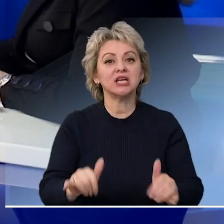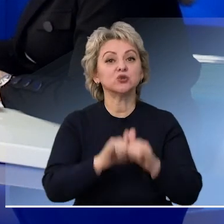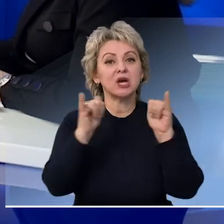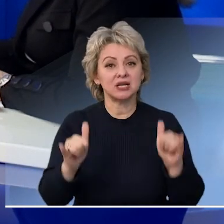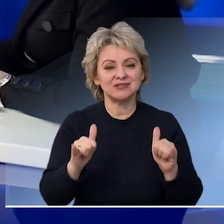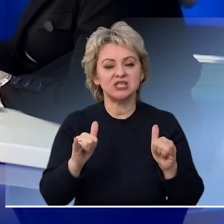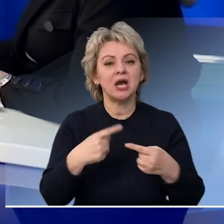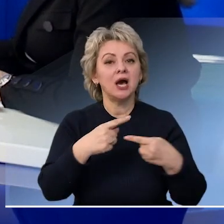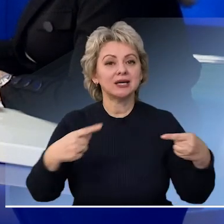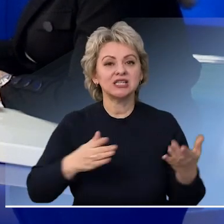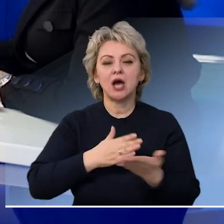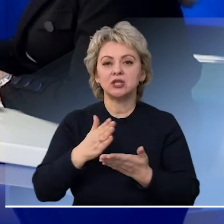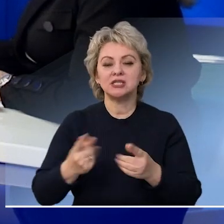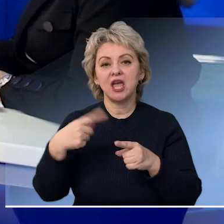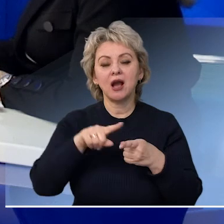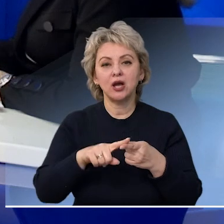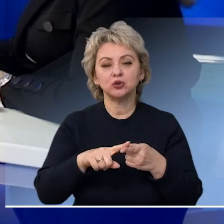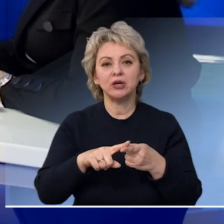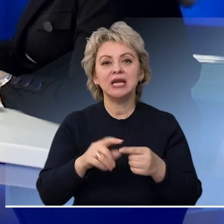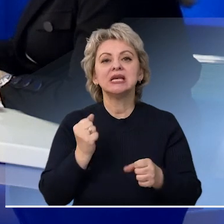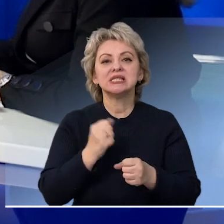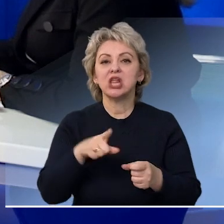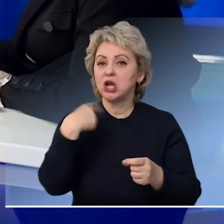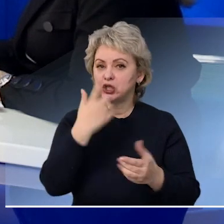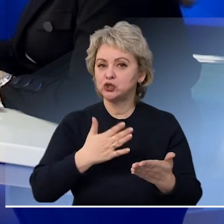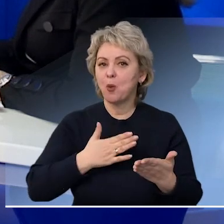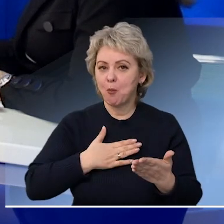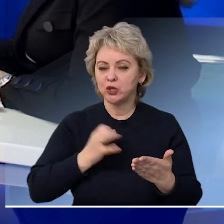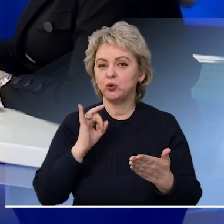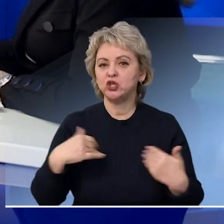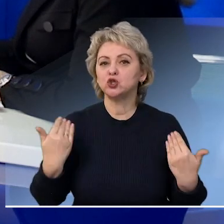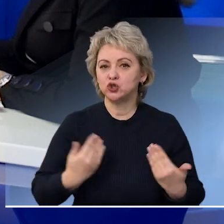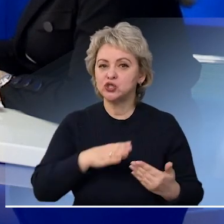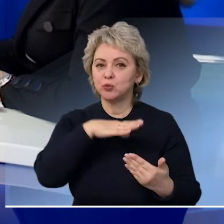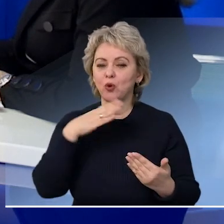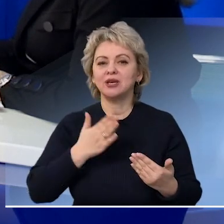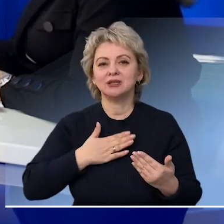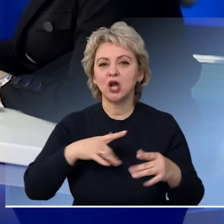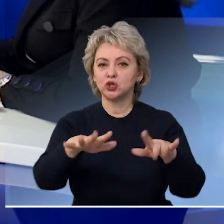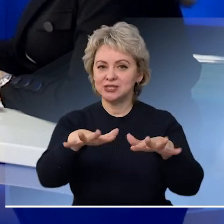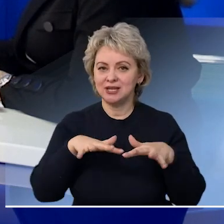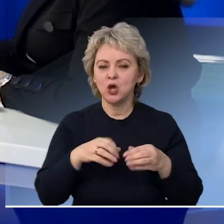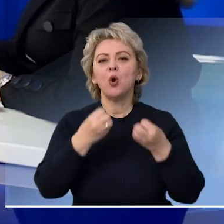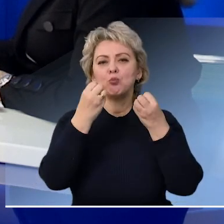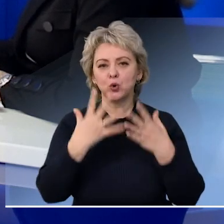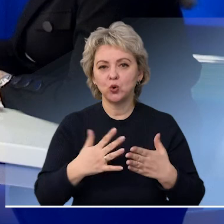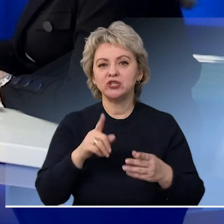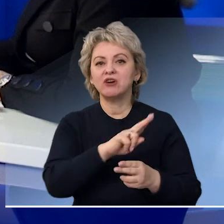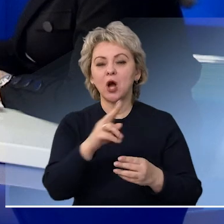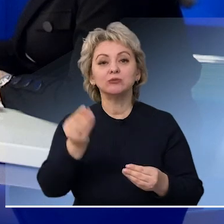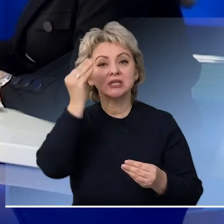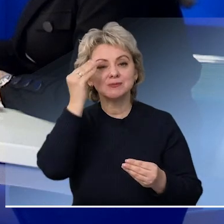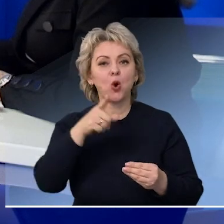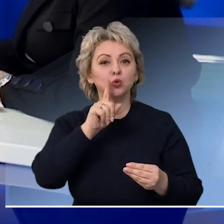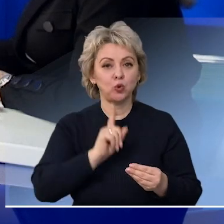показывают развитие различных отраслей, которые, ну, сделали лично мое, и я думаю, что жизнь многих наших телезрителей проще и